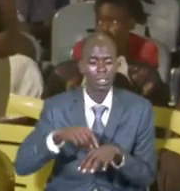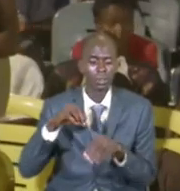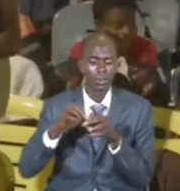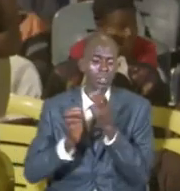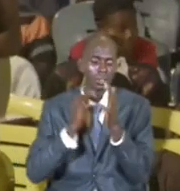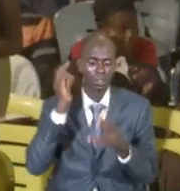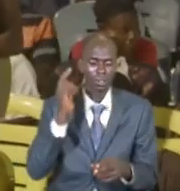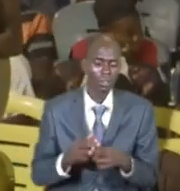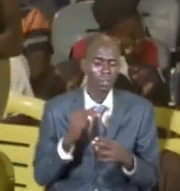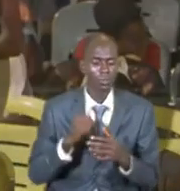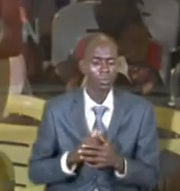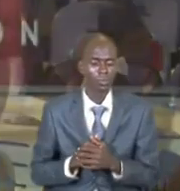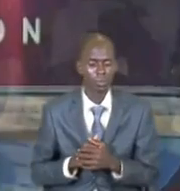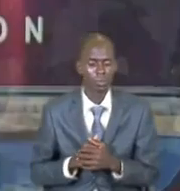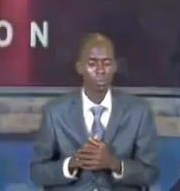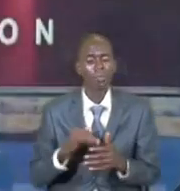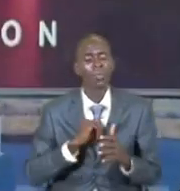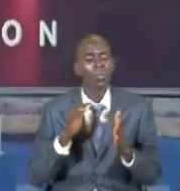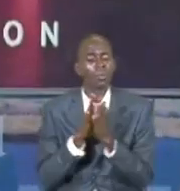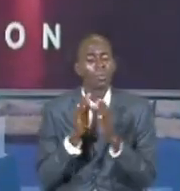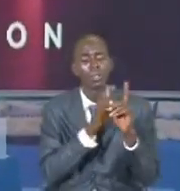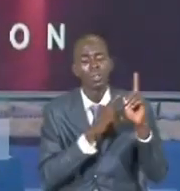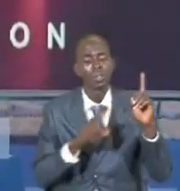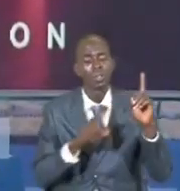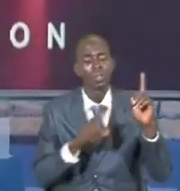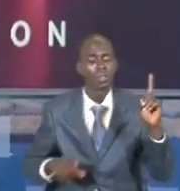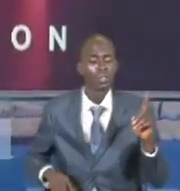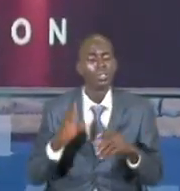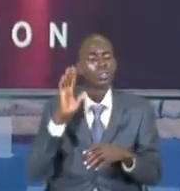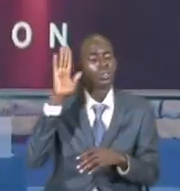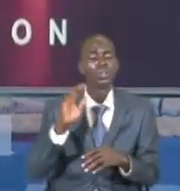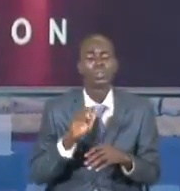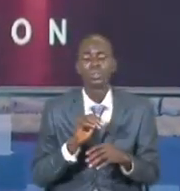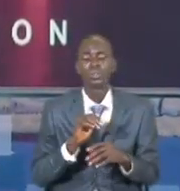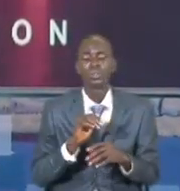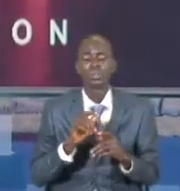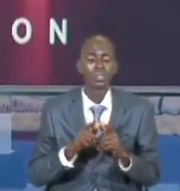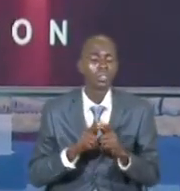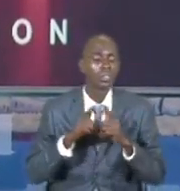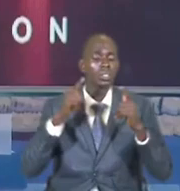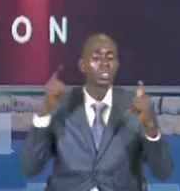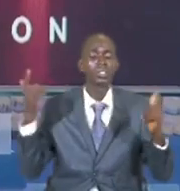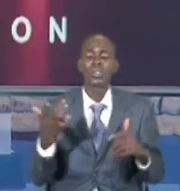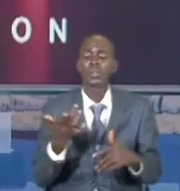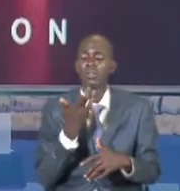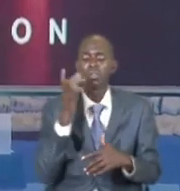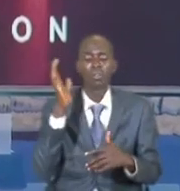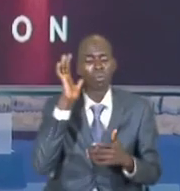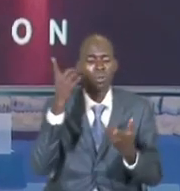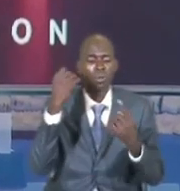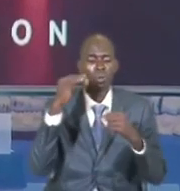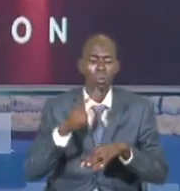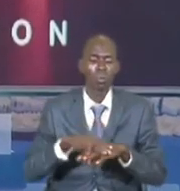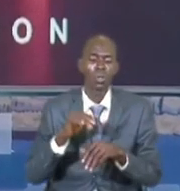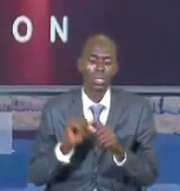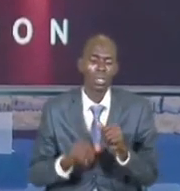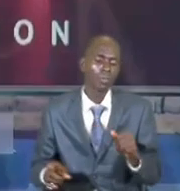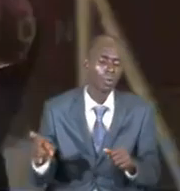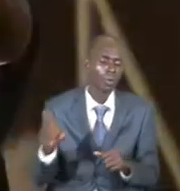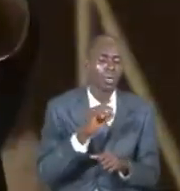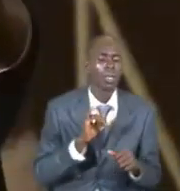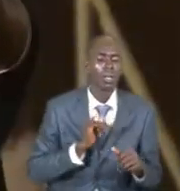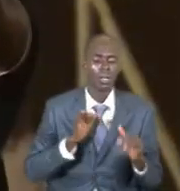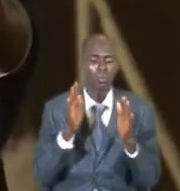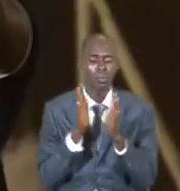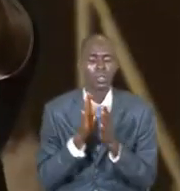Ana m ekpe ekpere onye nwaanyị na ihe iru ọma na ha na-eru eru ga-abịa. ana m ekpe ekpere na ekpere gị ga-abịa onye mgbaghara gị